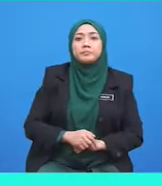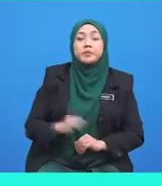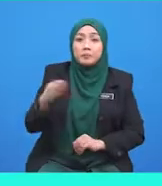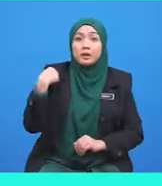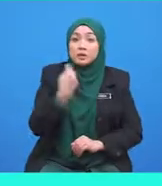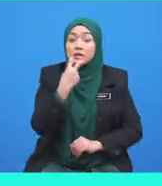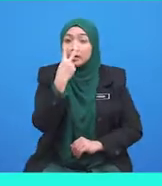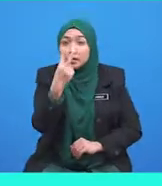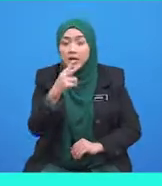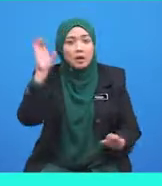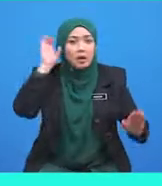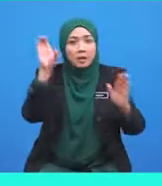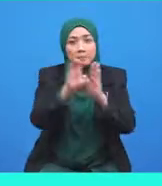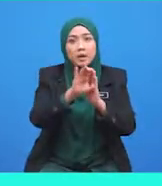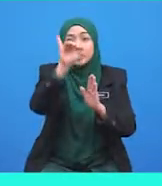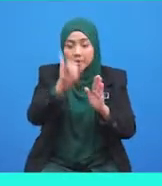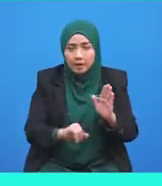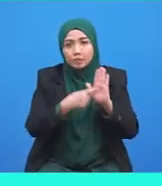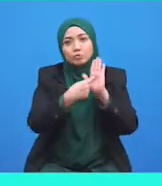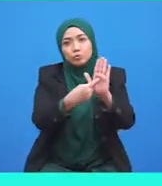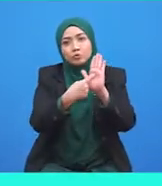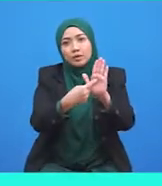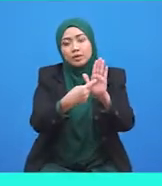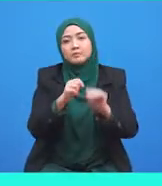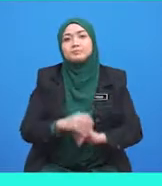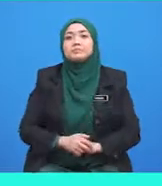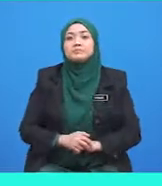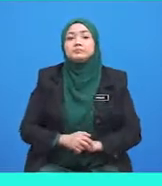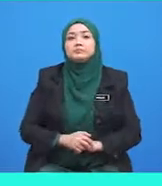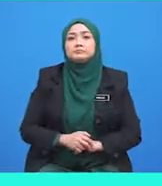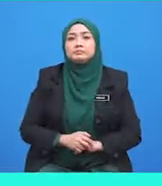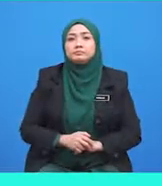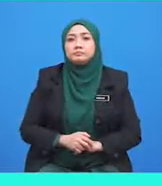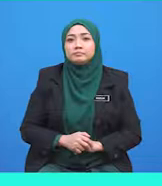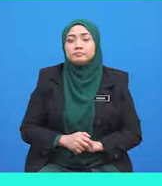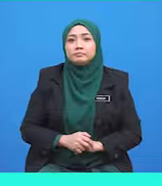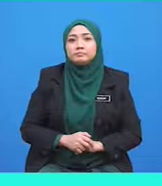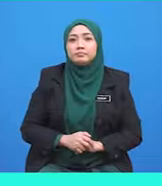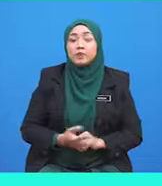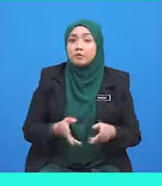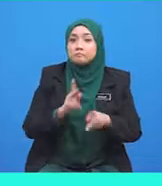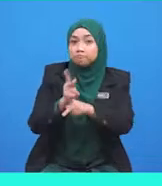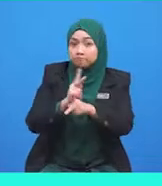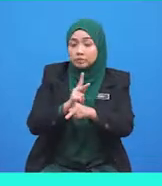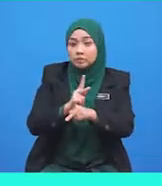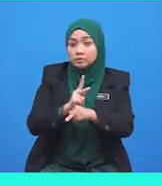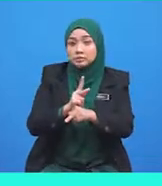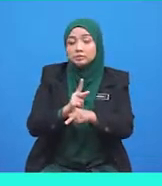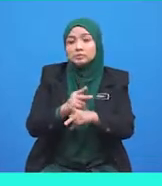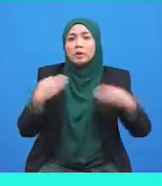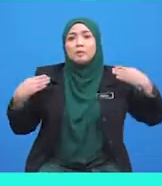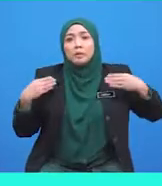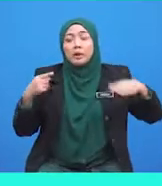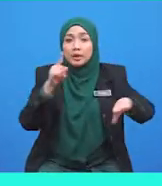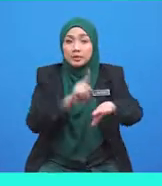Mari kita lihat gambar rajah tersebut. Ia menunjukkan gambaran peternakan binatang zaman Neolitik di